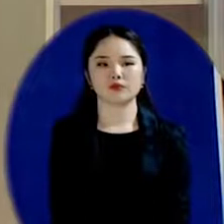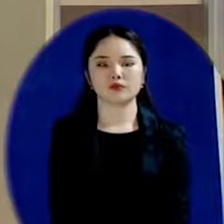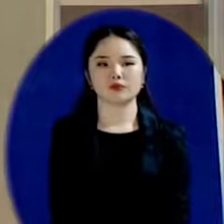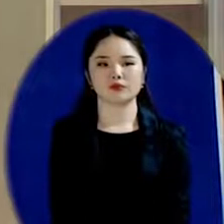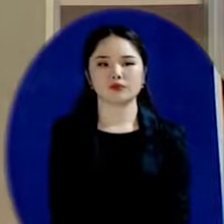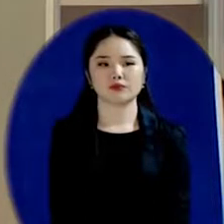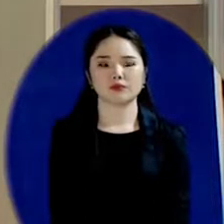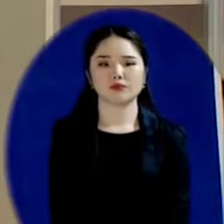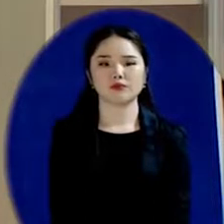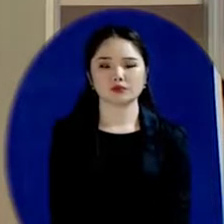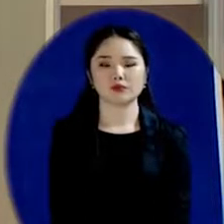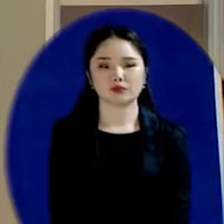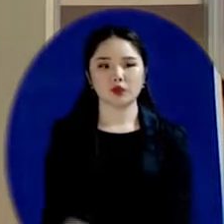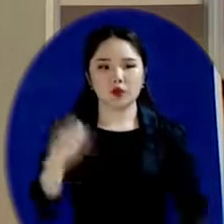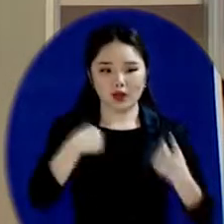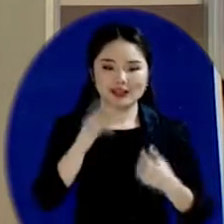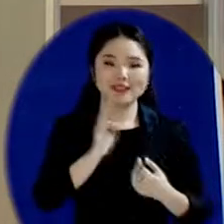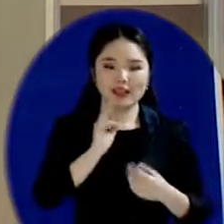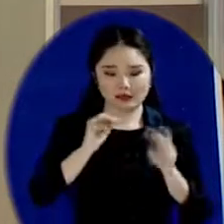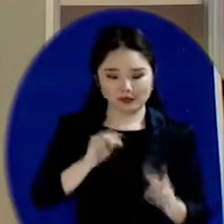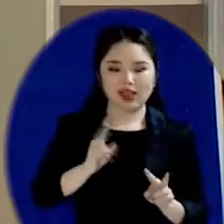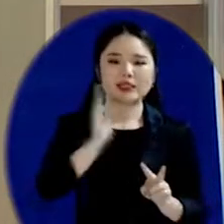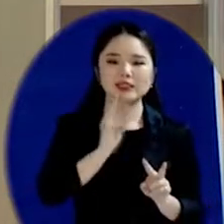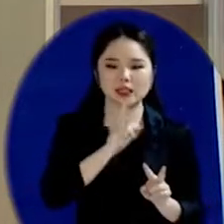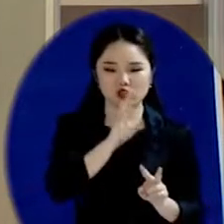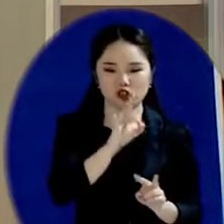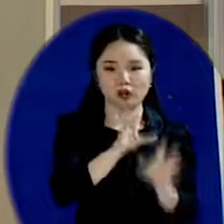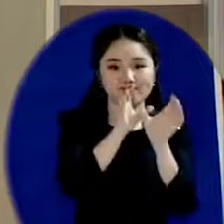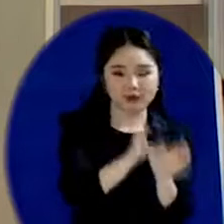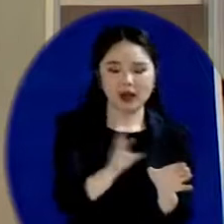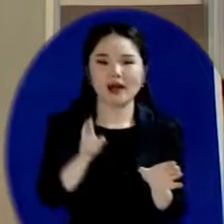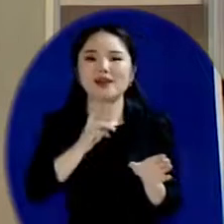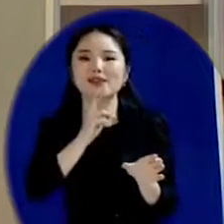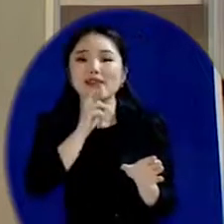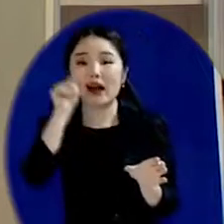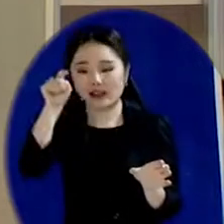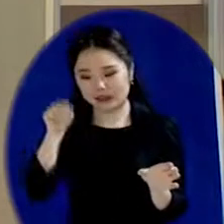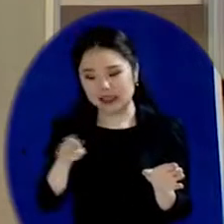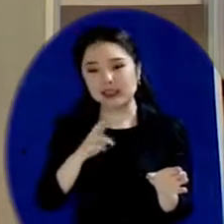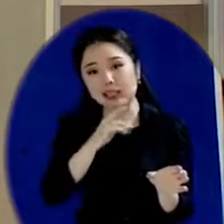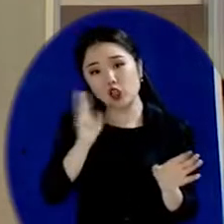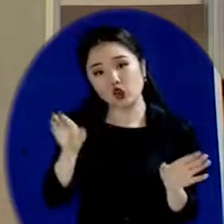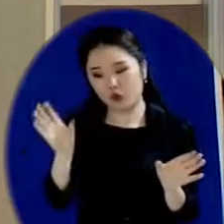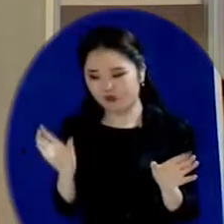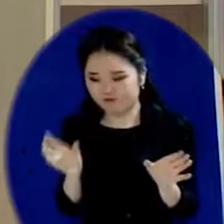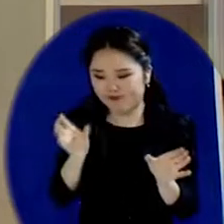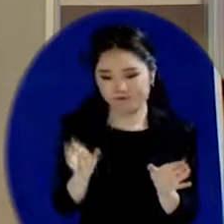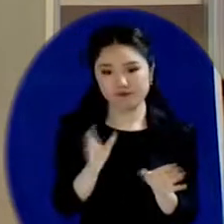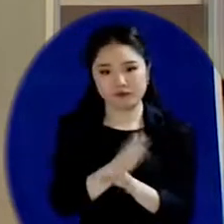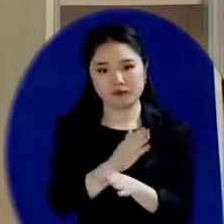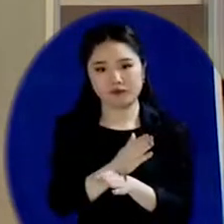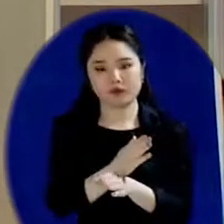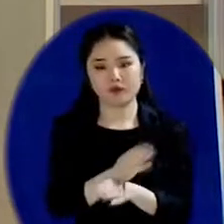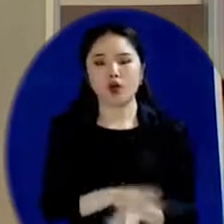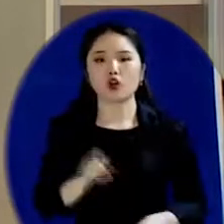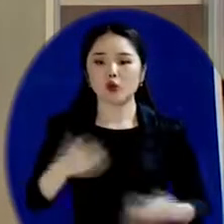цох. За, би шар гэдэг өнгөний доор шар цохо байрлууллаа, ягаан гэдэг өнгөний доор ягаан цохнуудаа байрлууллаа.